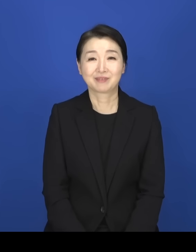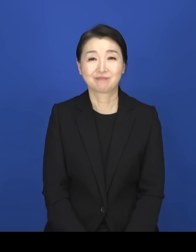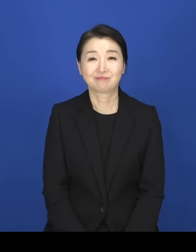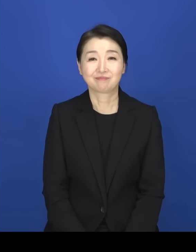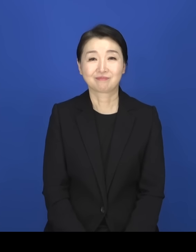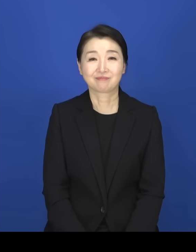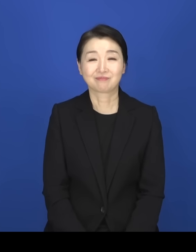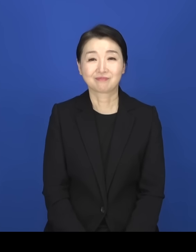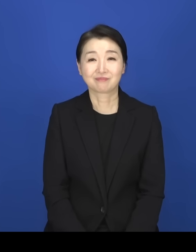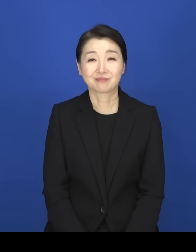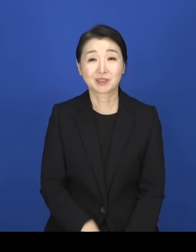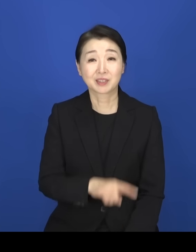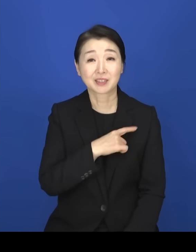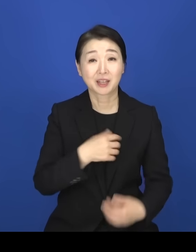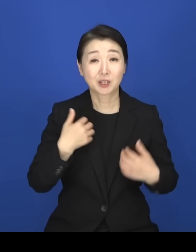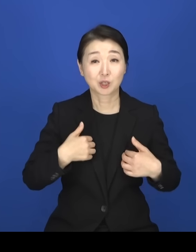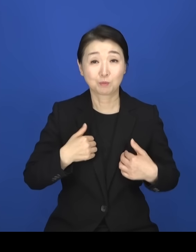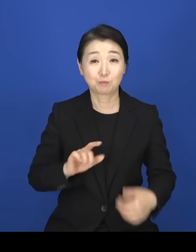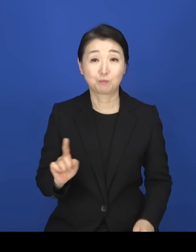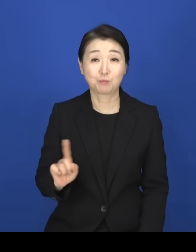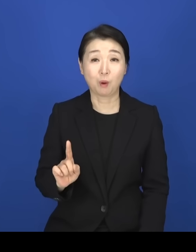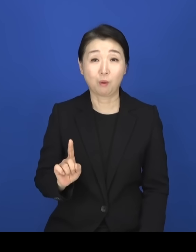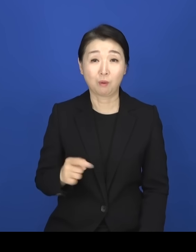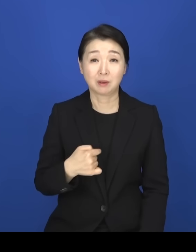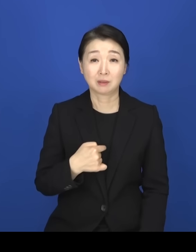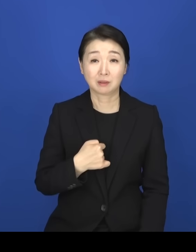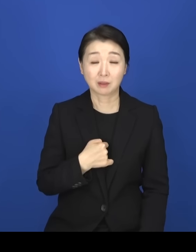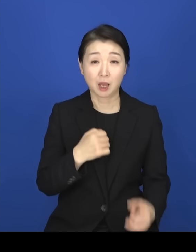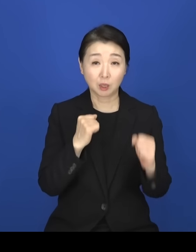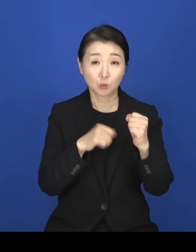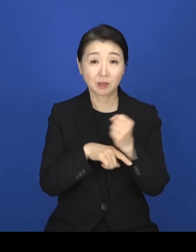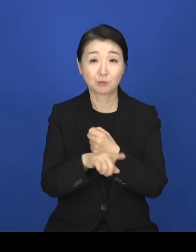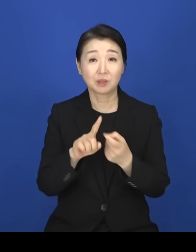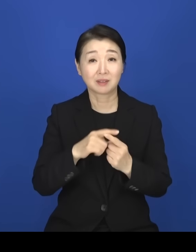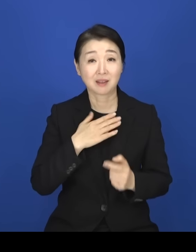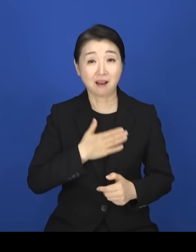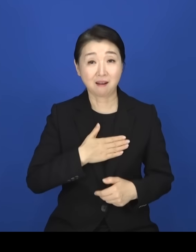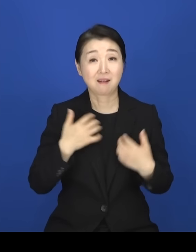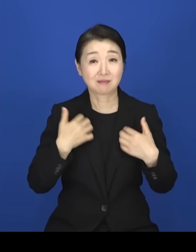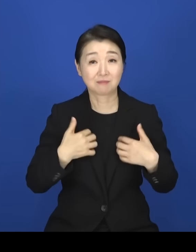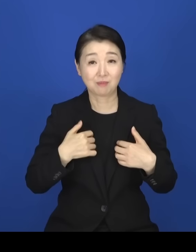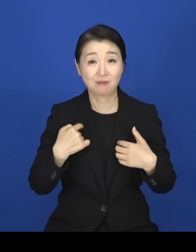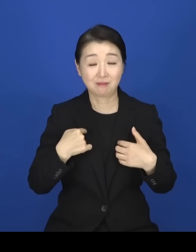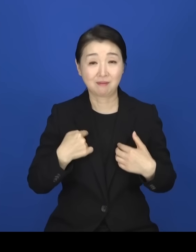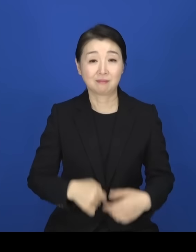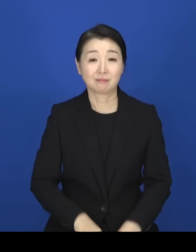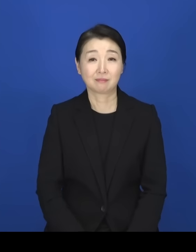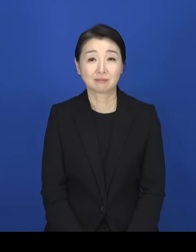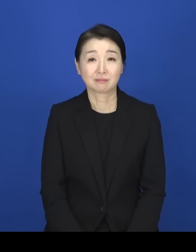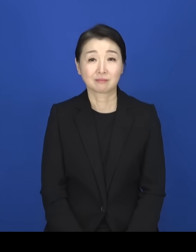일단은 뭐가 제일 기쁘냐? 제가 제 존재의 의미에 대해서 아는 거. 네.